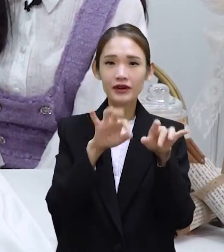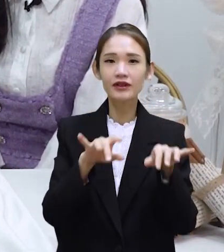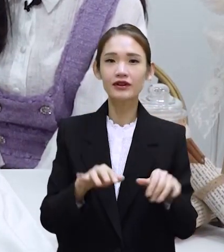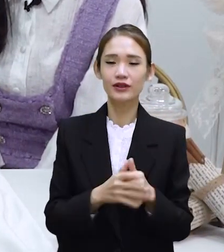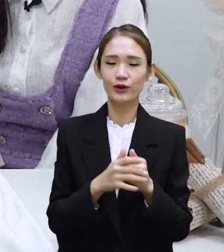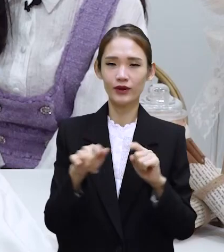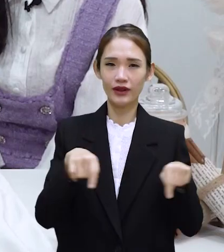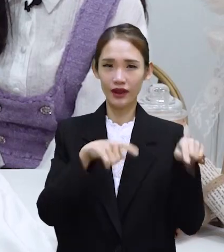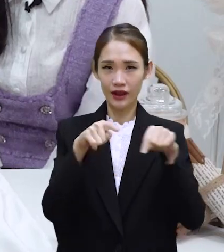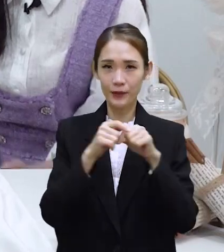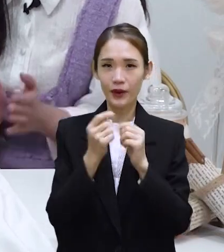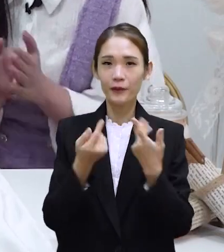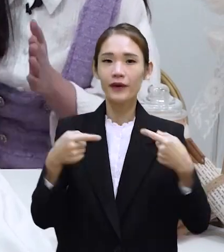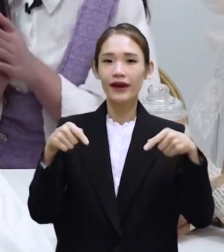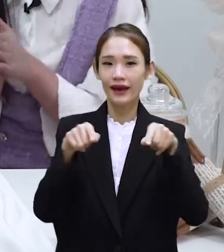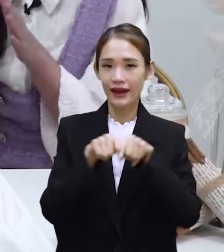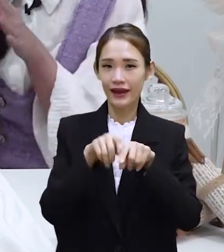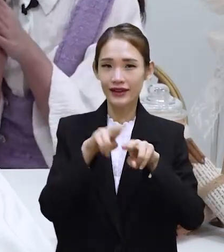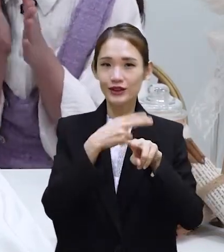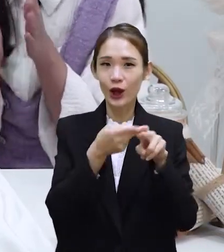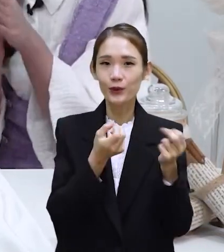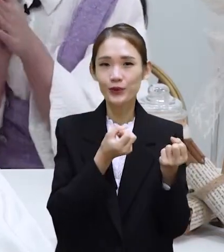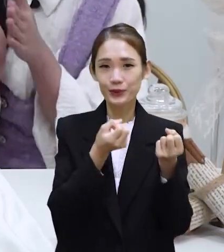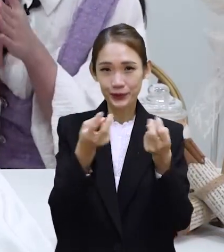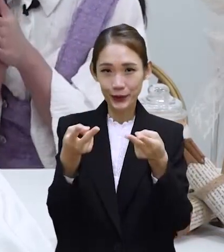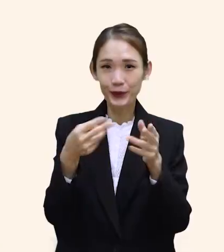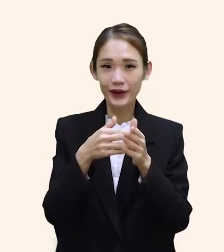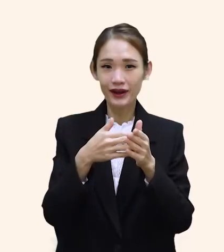많이 댓글 남겨주세요 와아